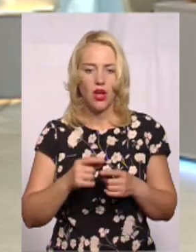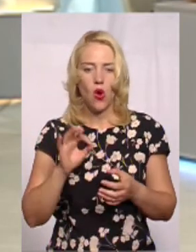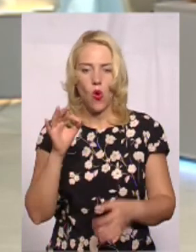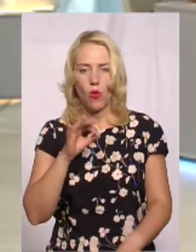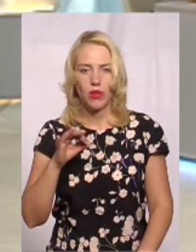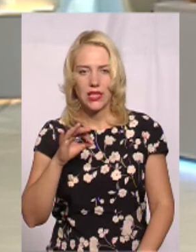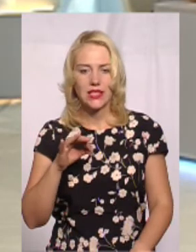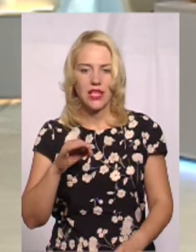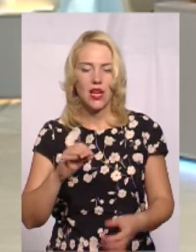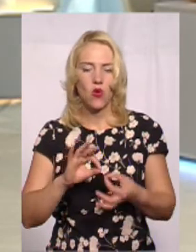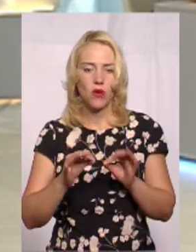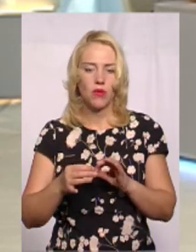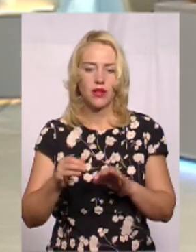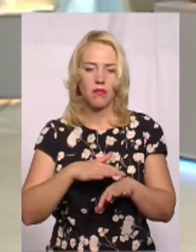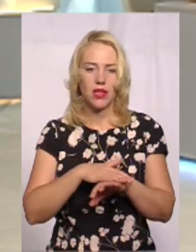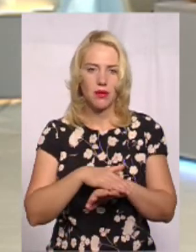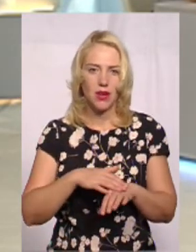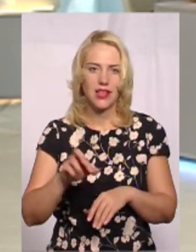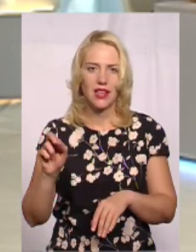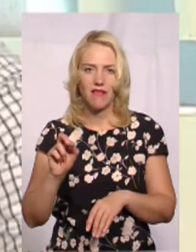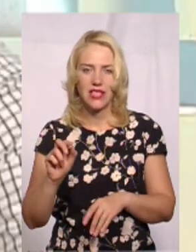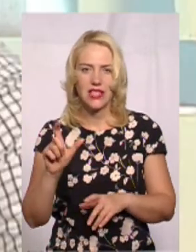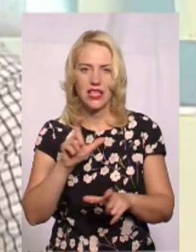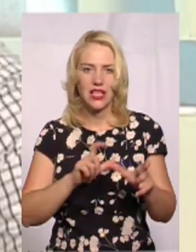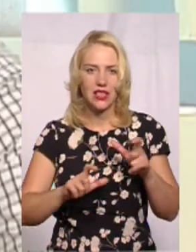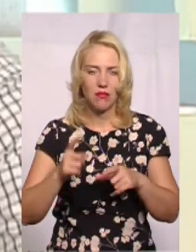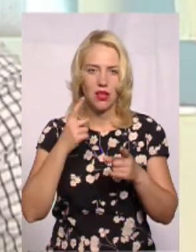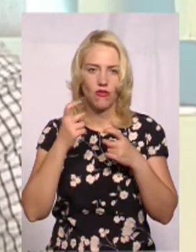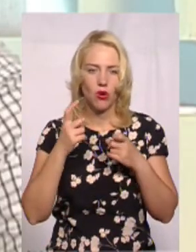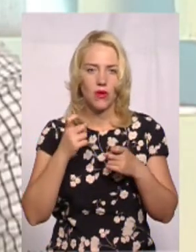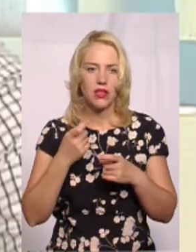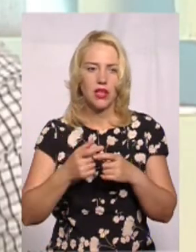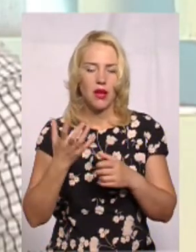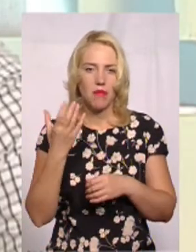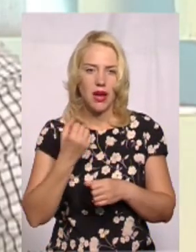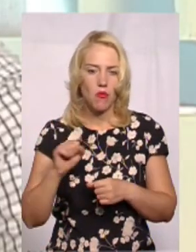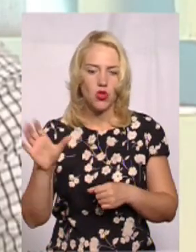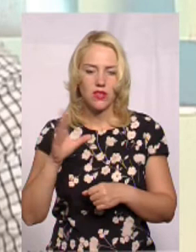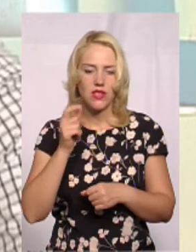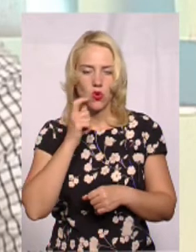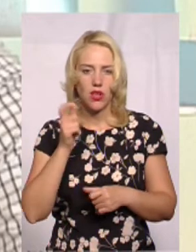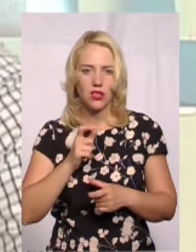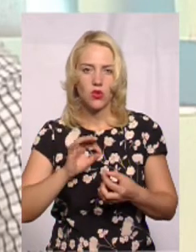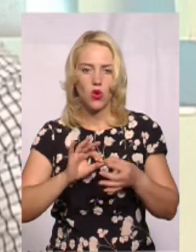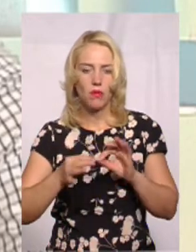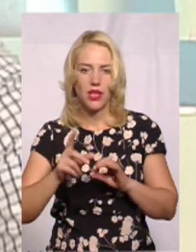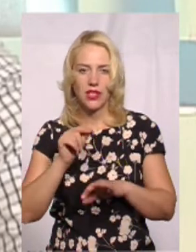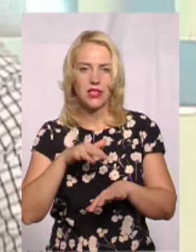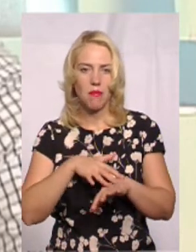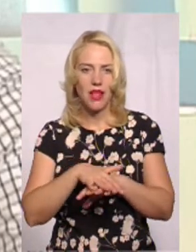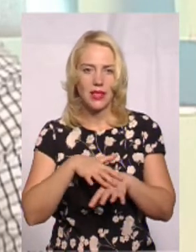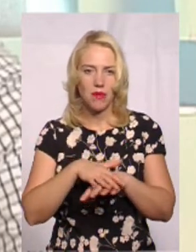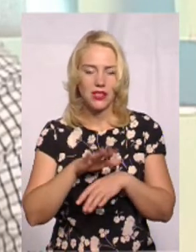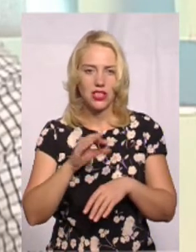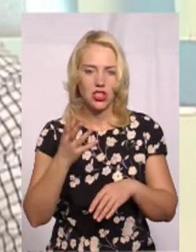і одночасно з математики, фізики, хімії, інформатики, переможець Української олімпіади з математики і цього року